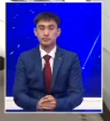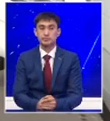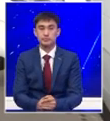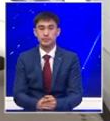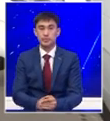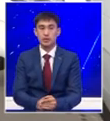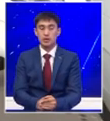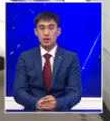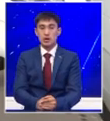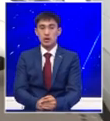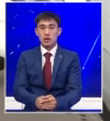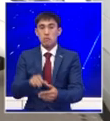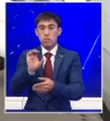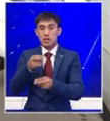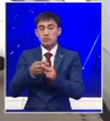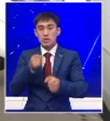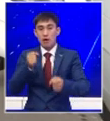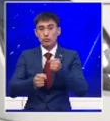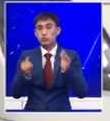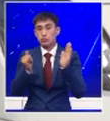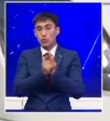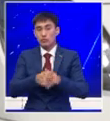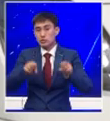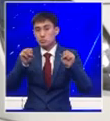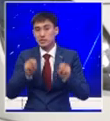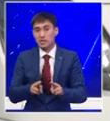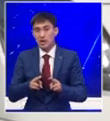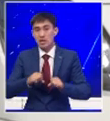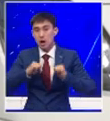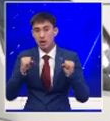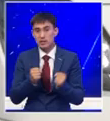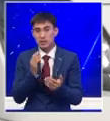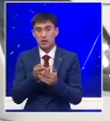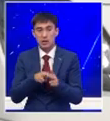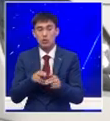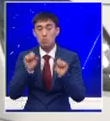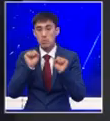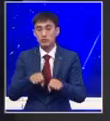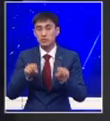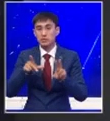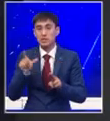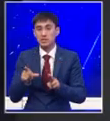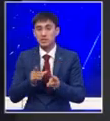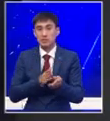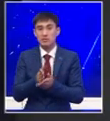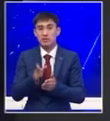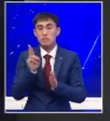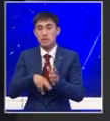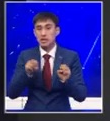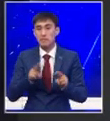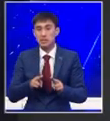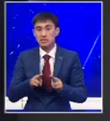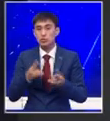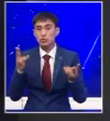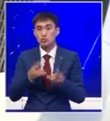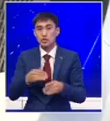отметим что в багажном отсеки этих авто установлены специальные холодильники которые позволят специалистам в